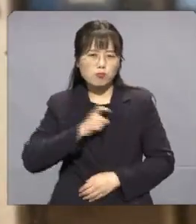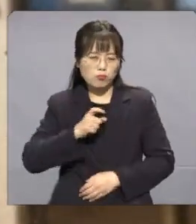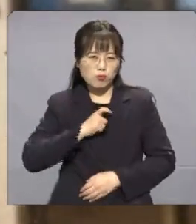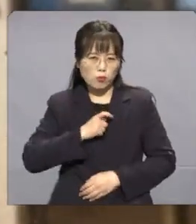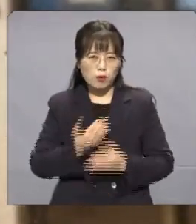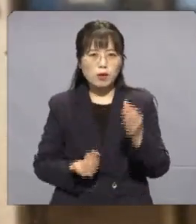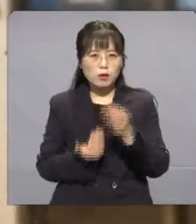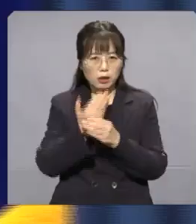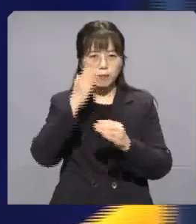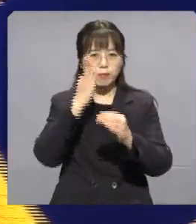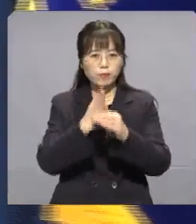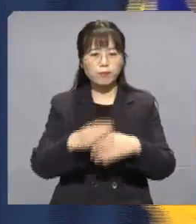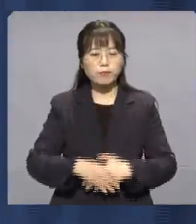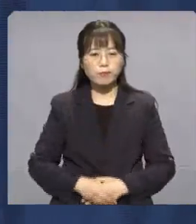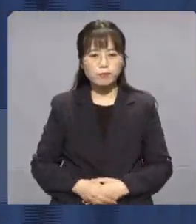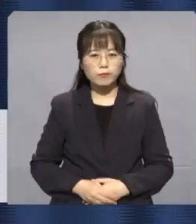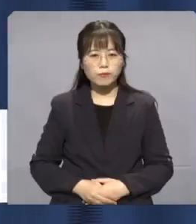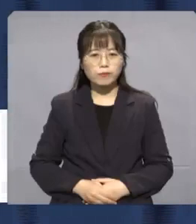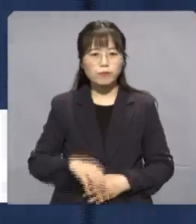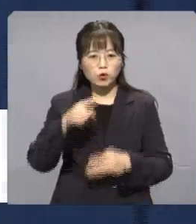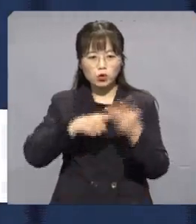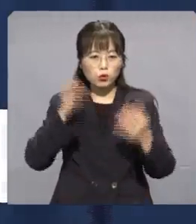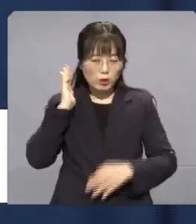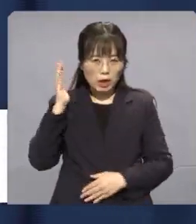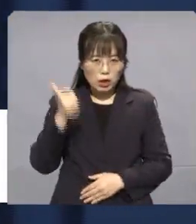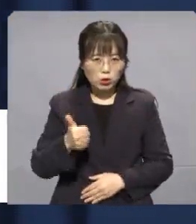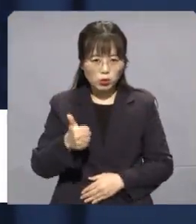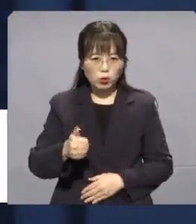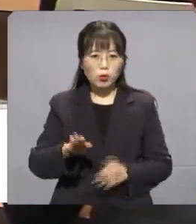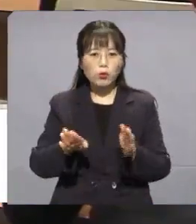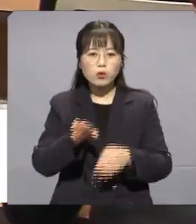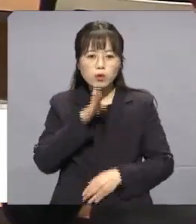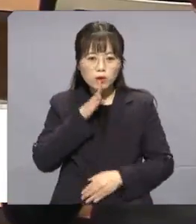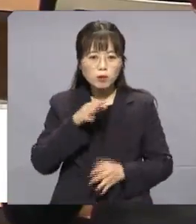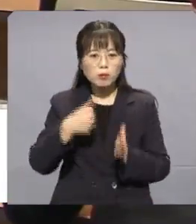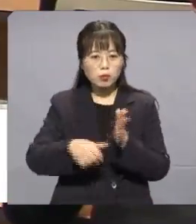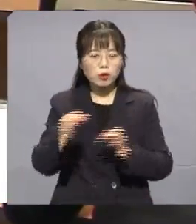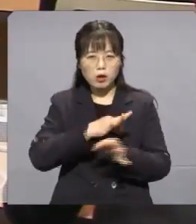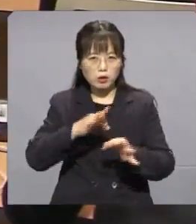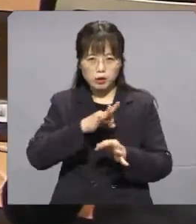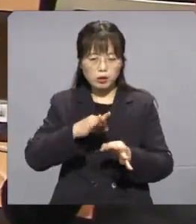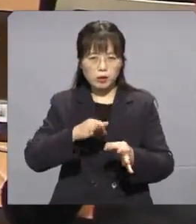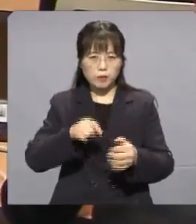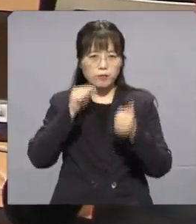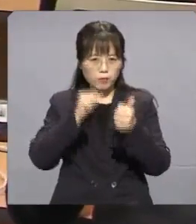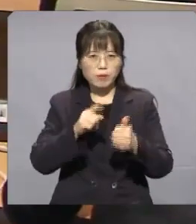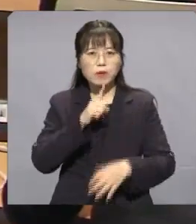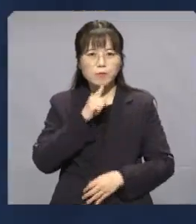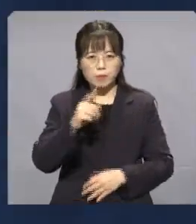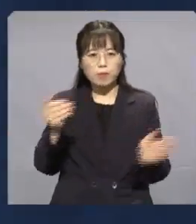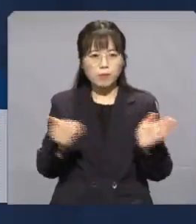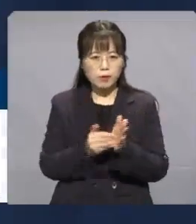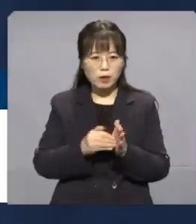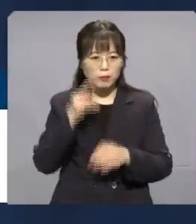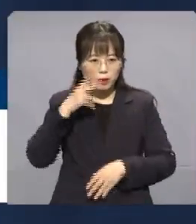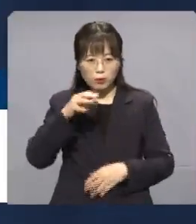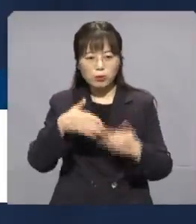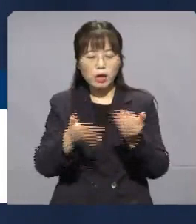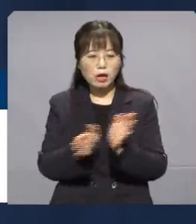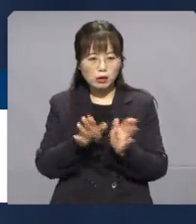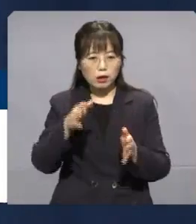있기 때문입니다 윤석열 대통령도 실물경제 점검을 강조했습니다 미 당국의